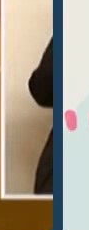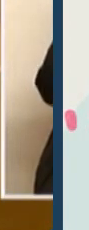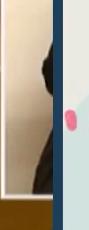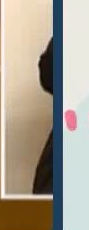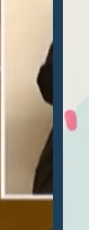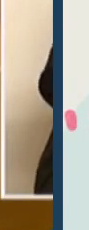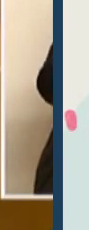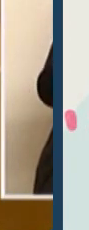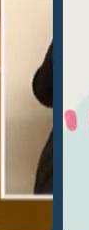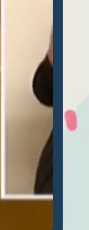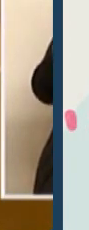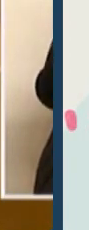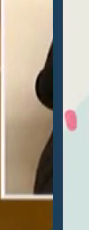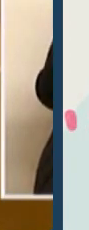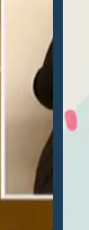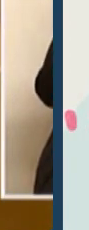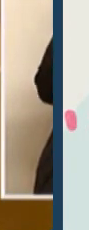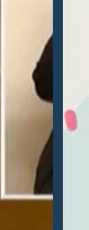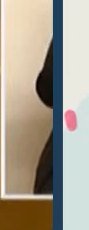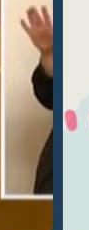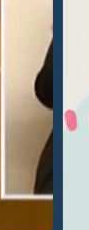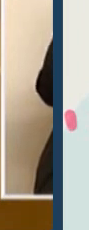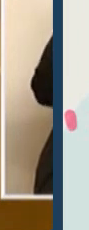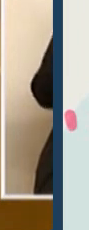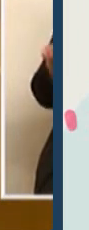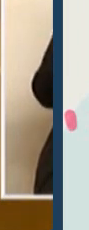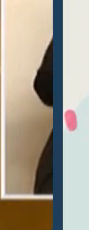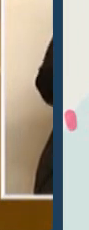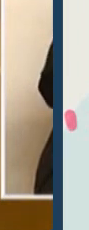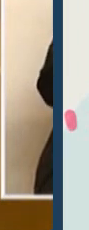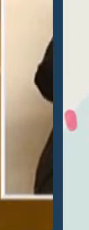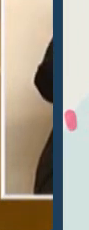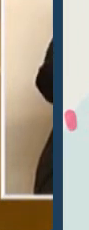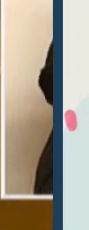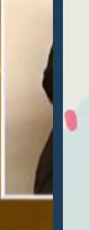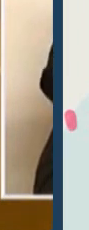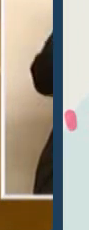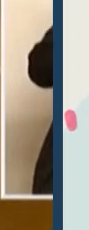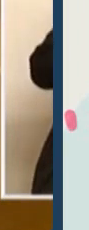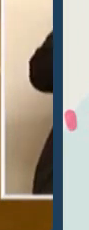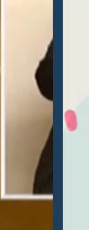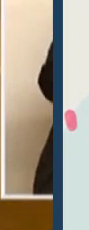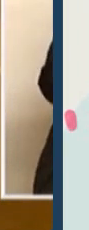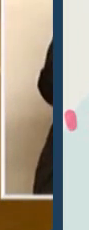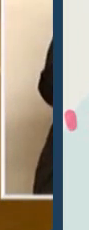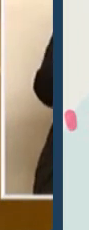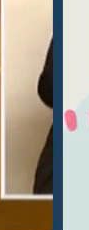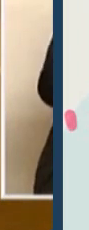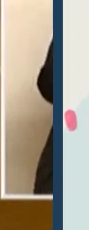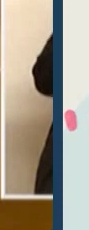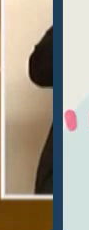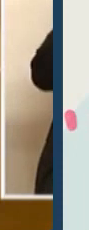els quatre grups, arribar a un acord, o només volen continuar aquesta escenificació i divisió? Perquè,